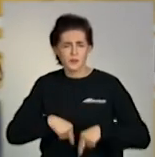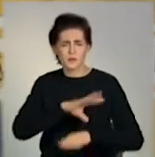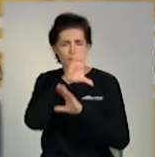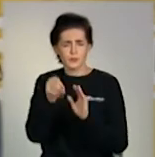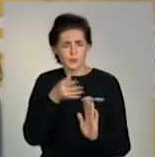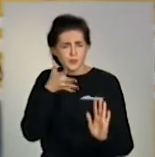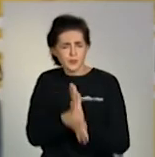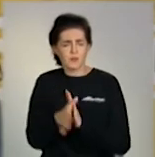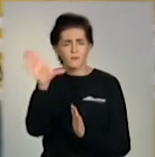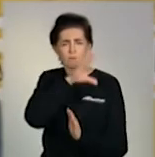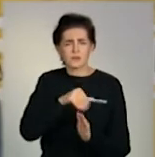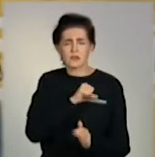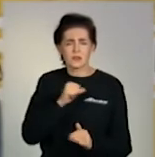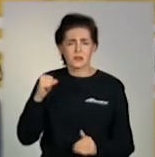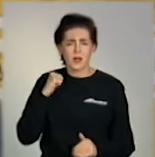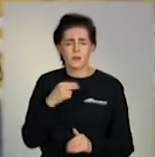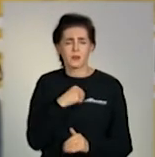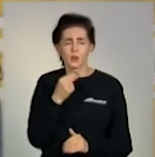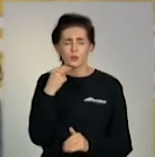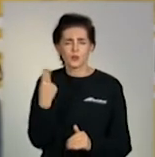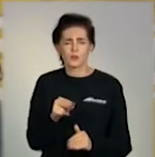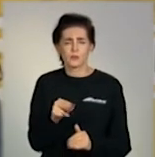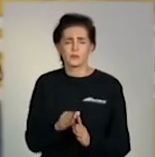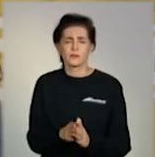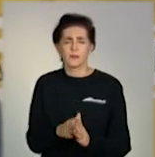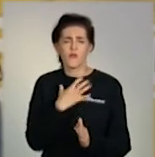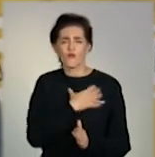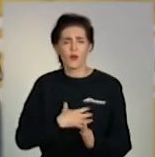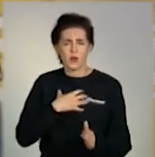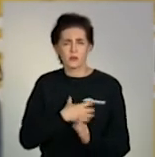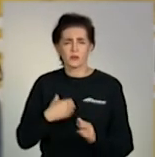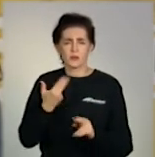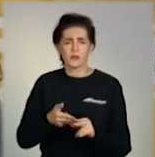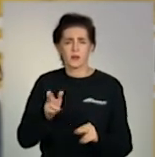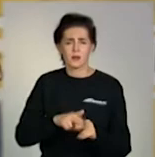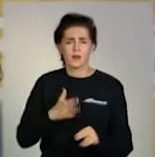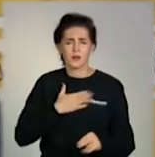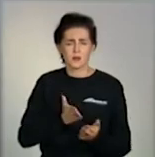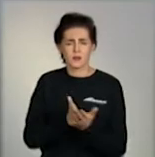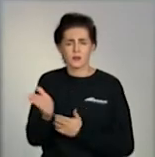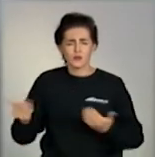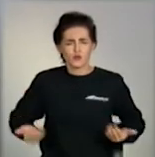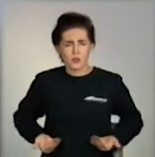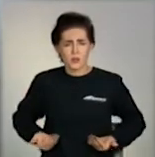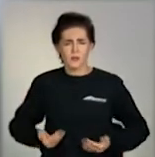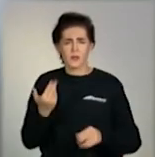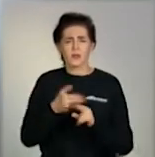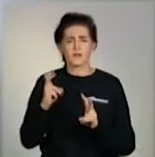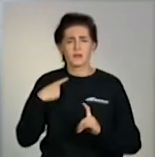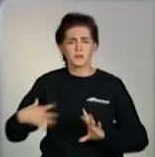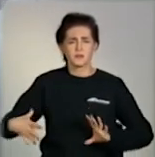відслідковувати один із найтаких важливих ланцюгів нашого життя – це ланцюг